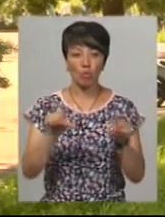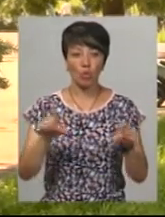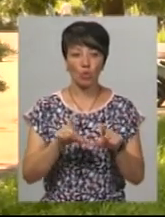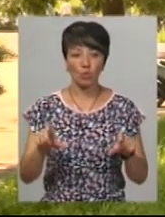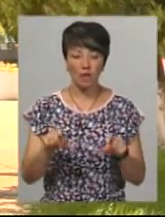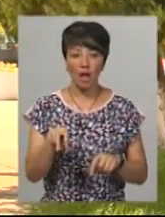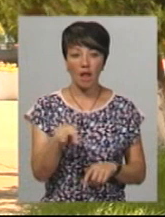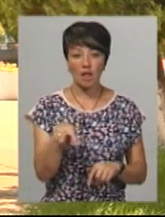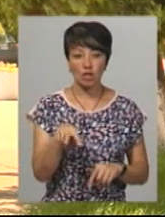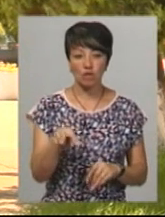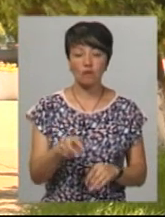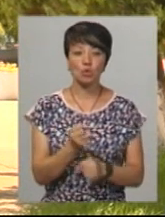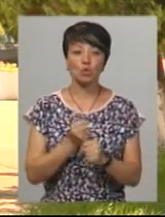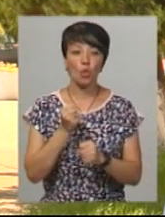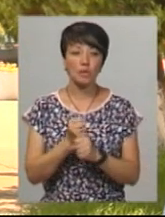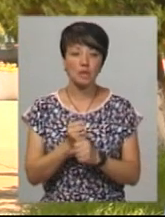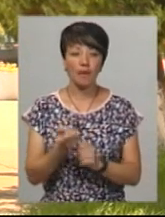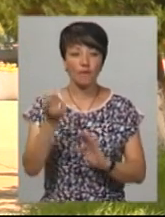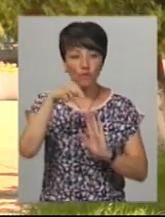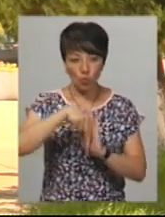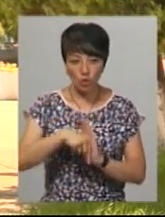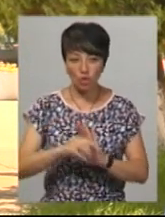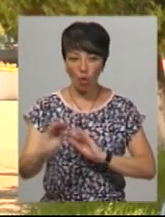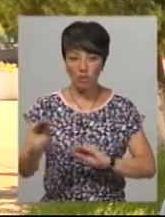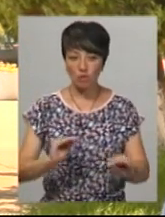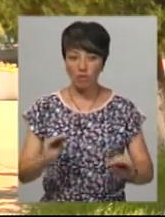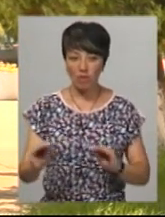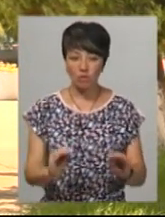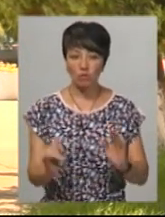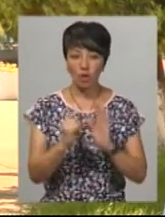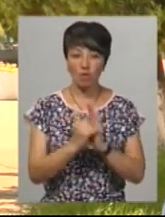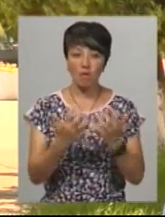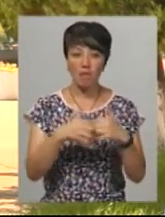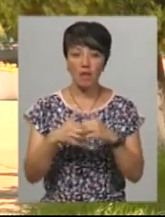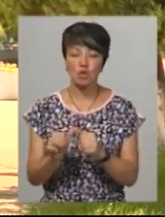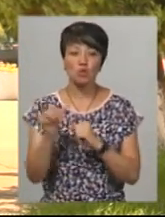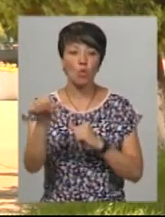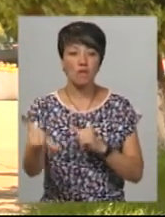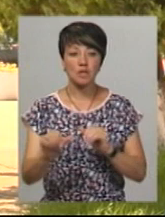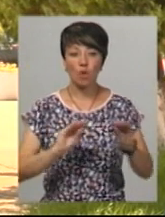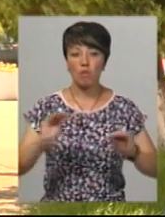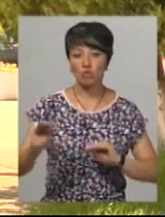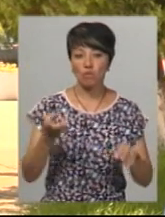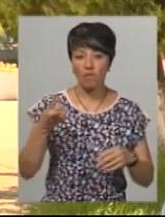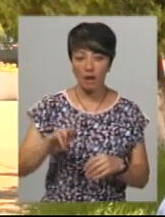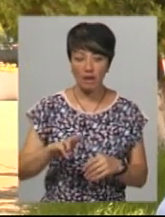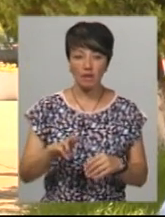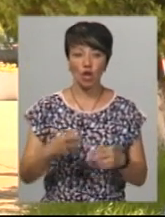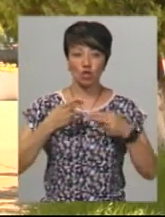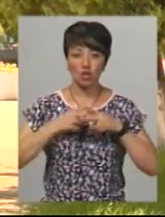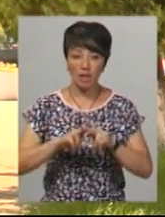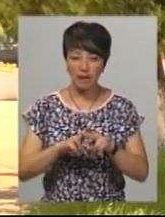СМТ Летичів. Зроблені внутрішнє облаштування, встановлення обладнання, зовнішнє облаштування,